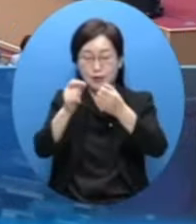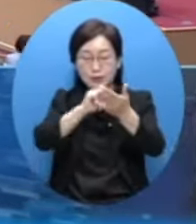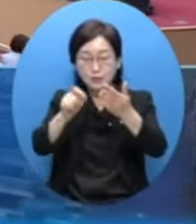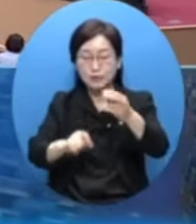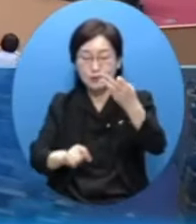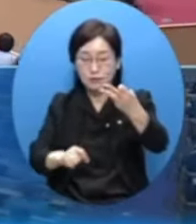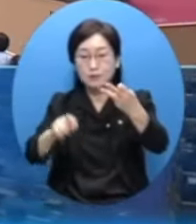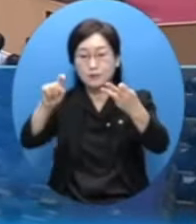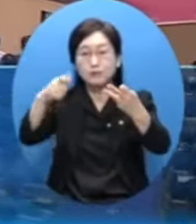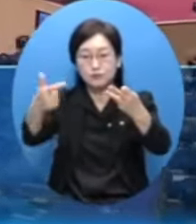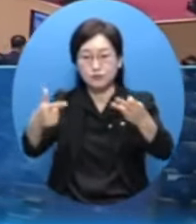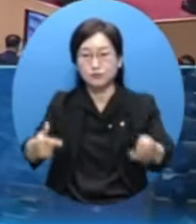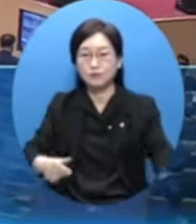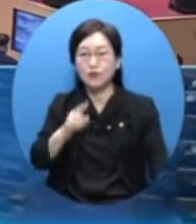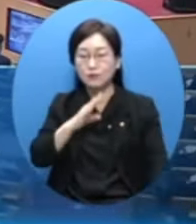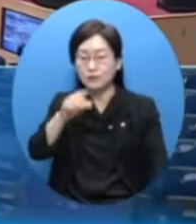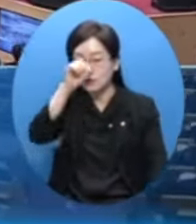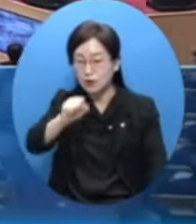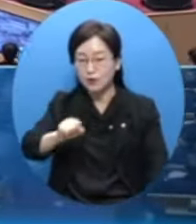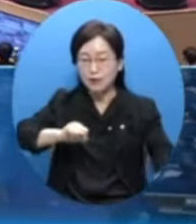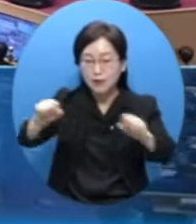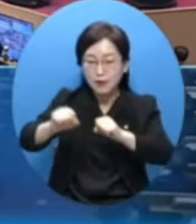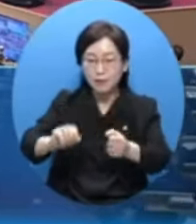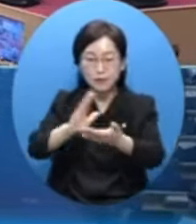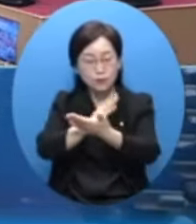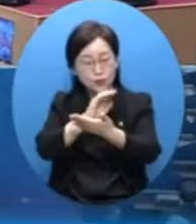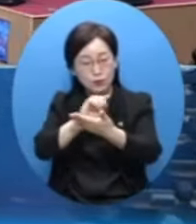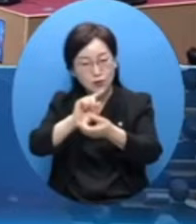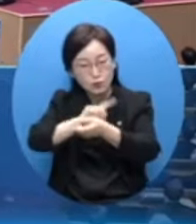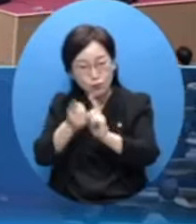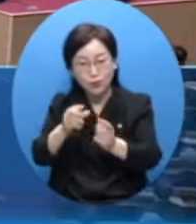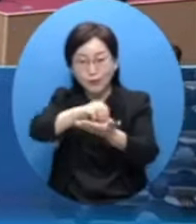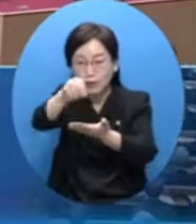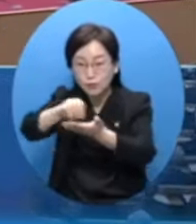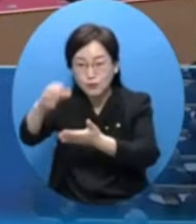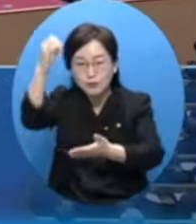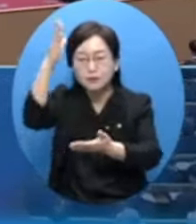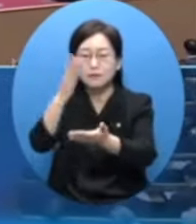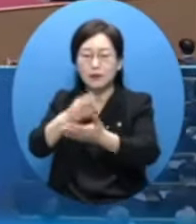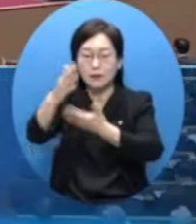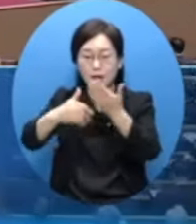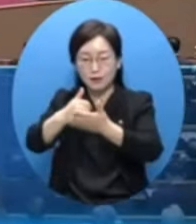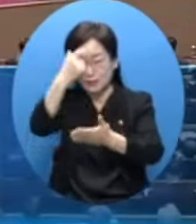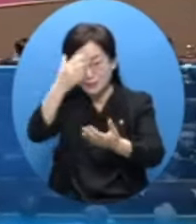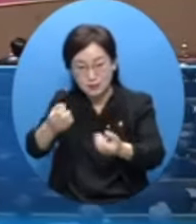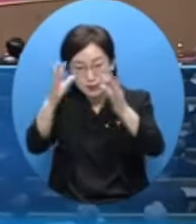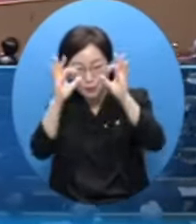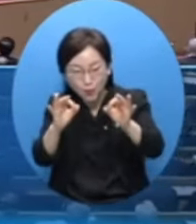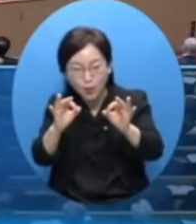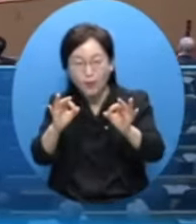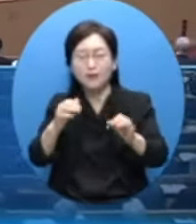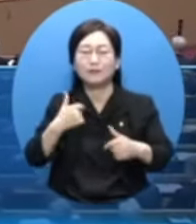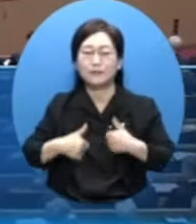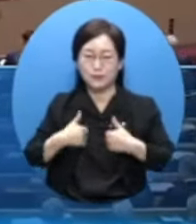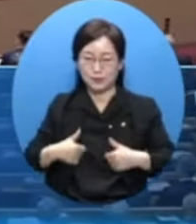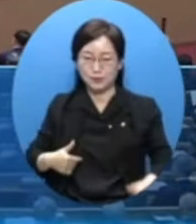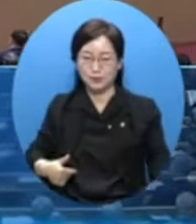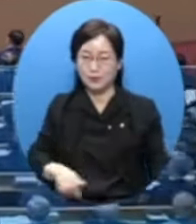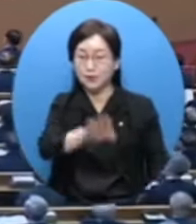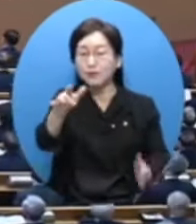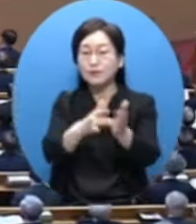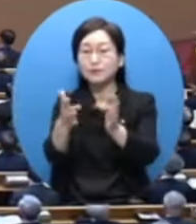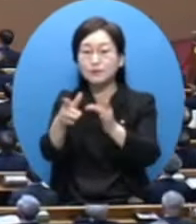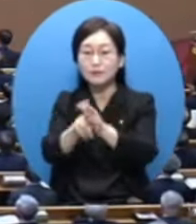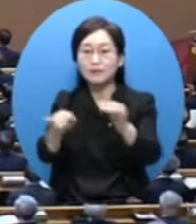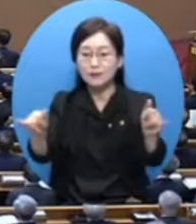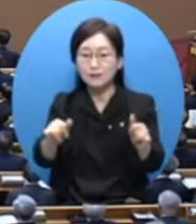오직 선을 행함과 서로 나눠주기를 잊지 말라. 하나님 이 같은 제사를 기뻐하시느니라. 우리 예수 믿는